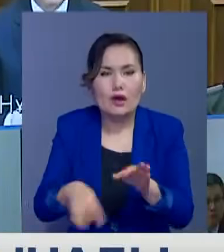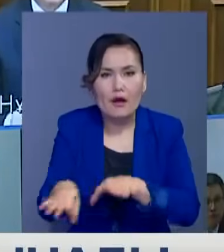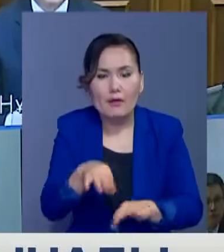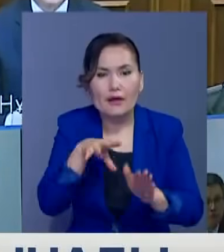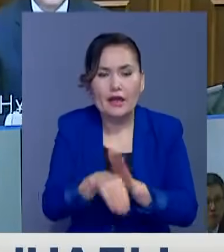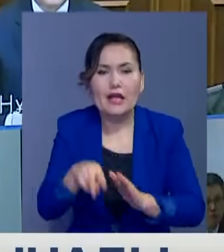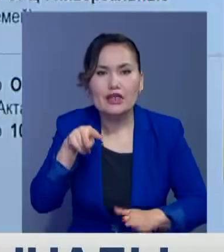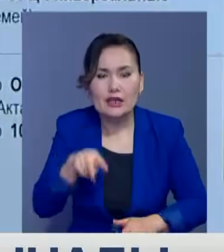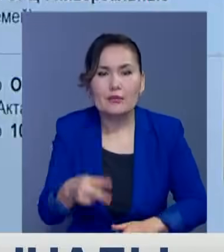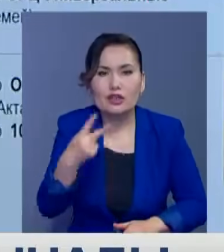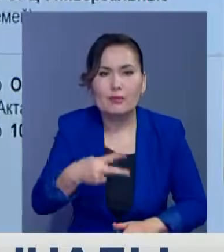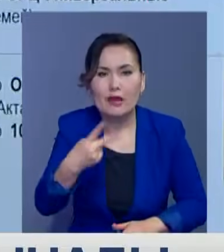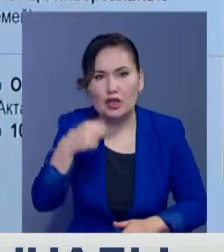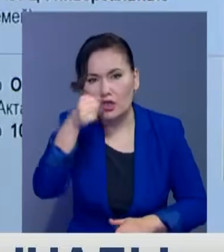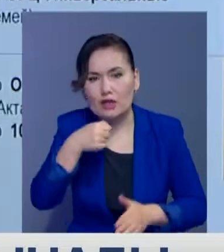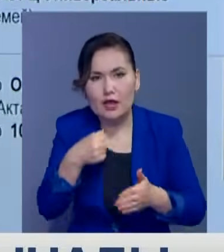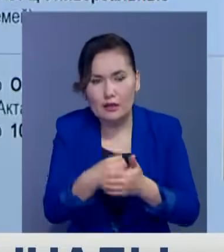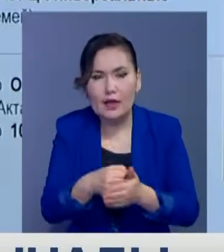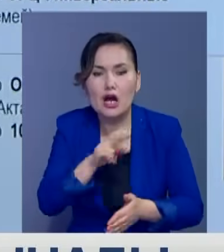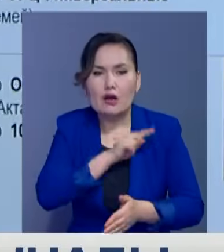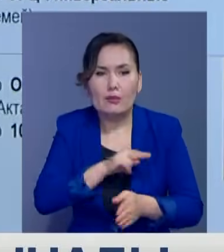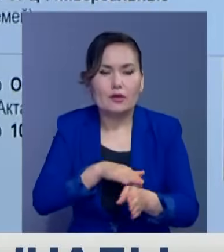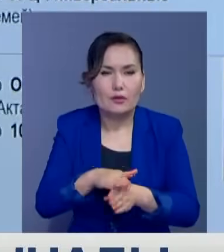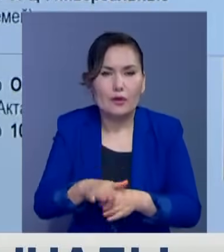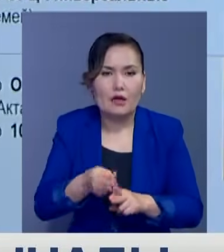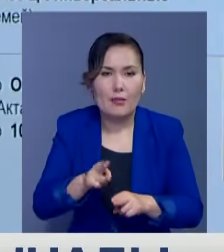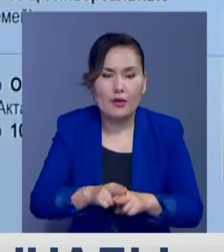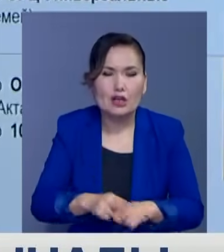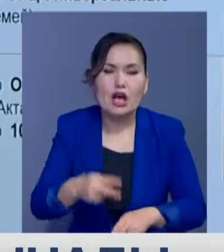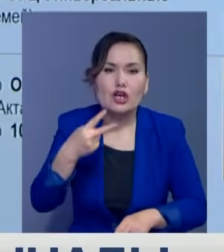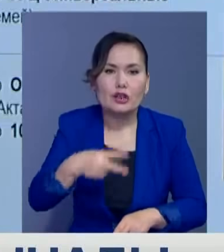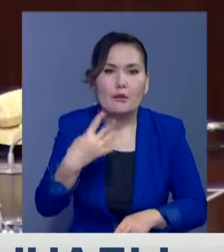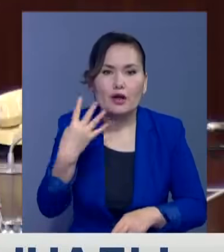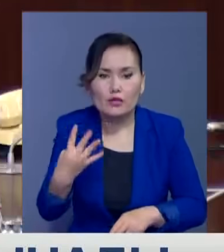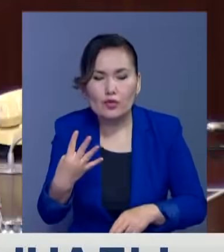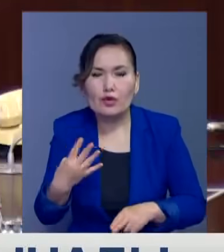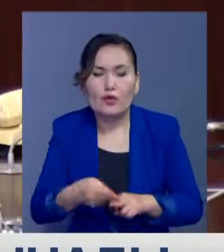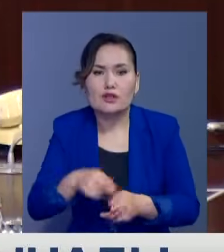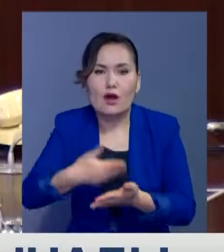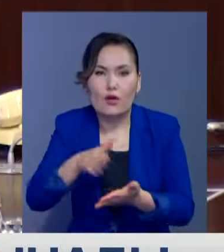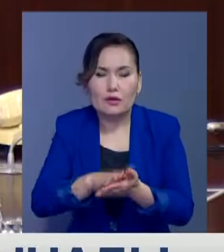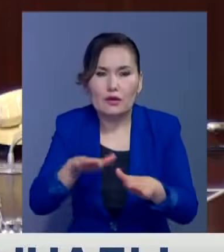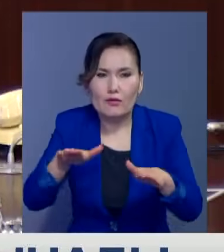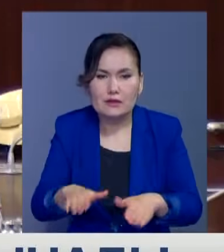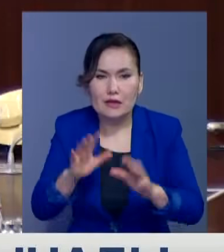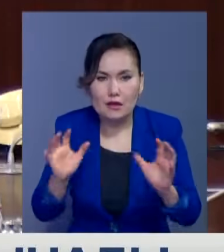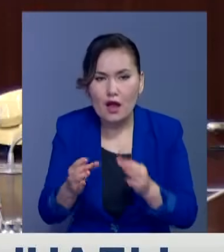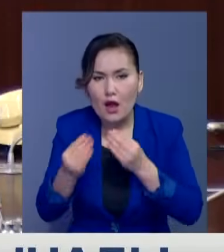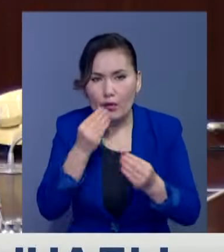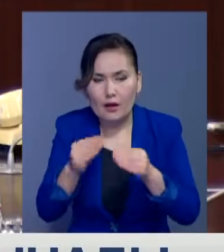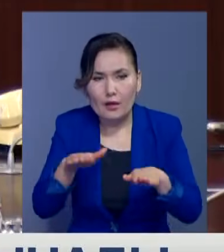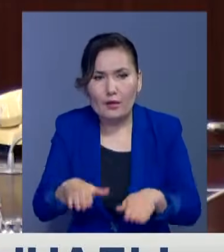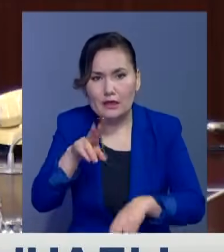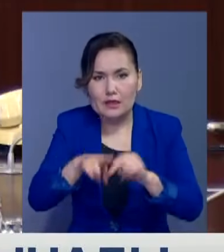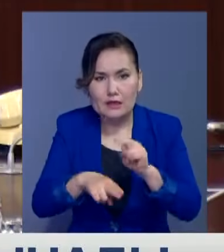жылға дейін 3 кезеңде іске асырылады және 24-тен аса көтерме тарату орталығы салынады. Бұл